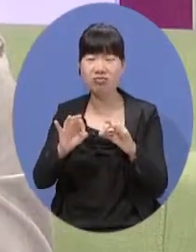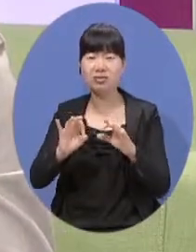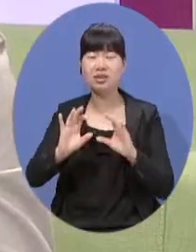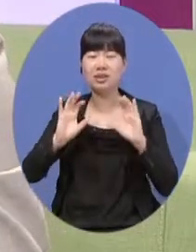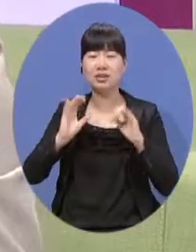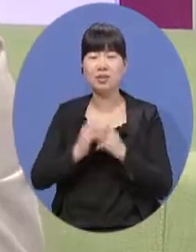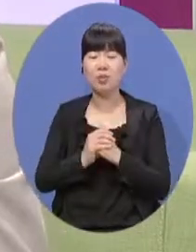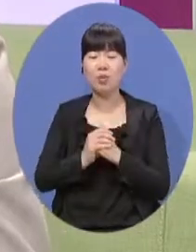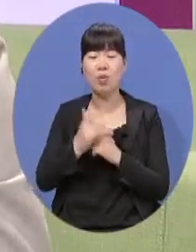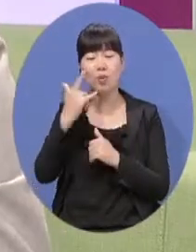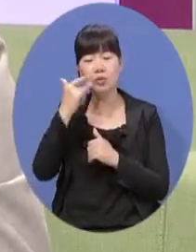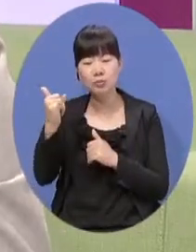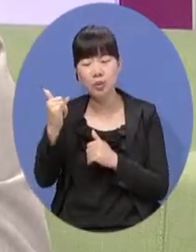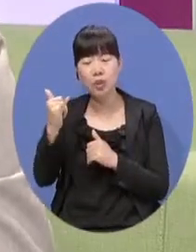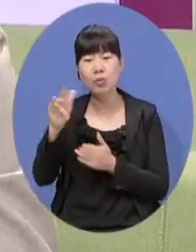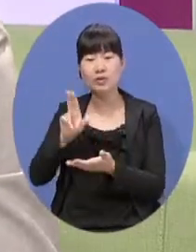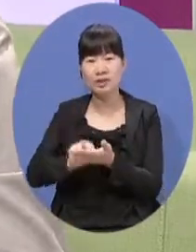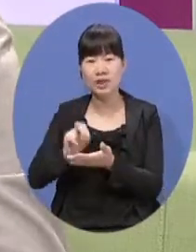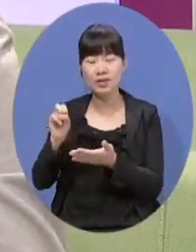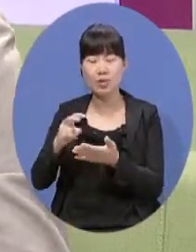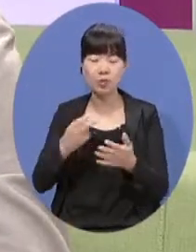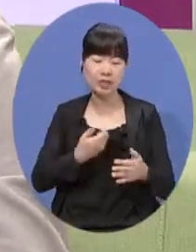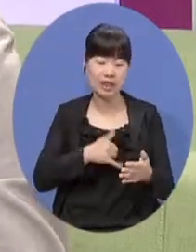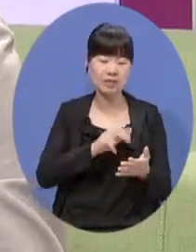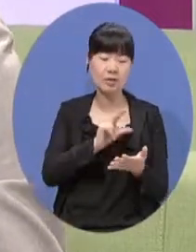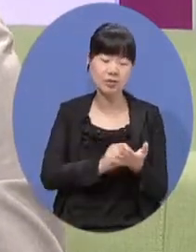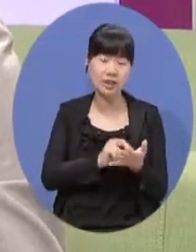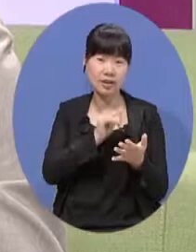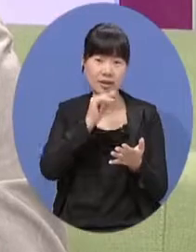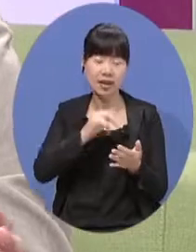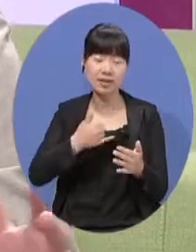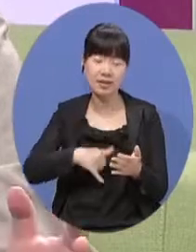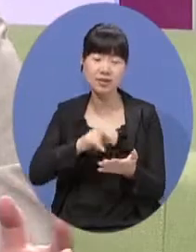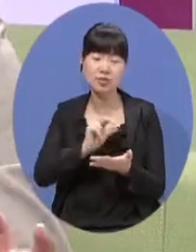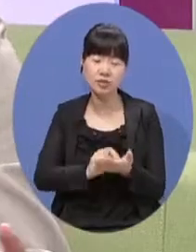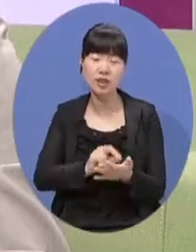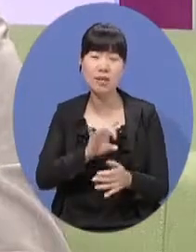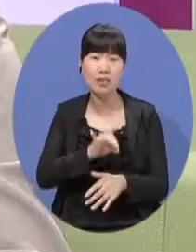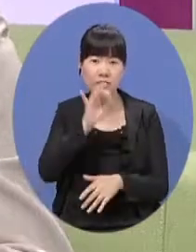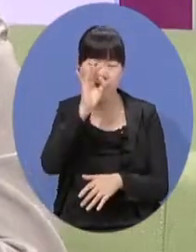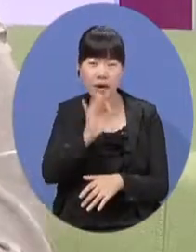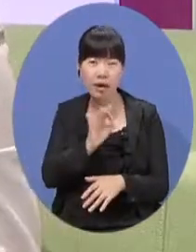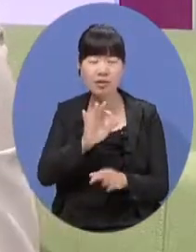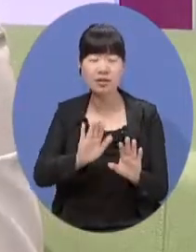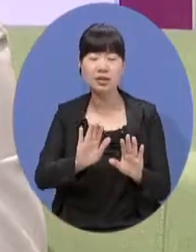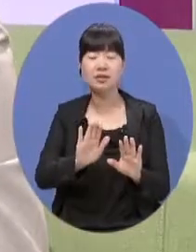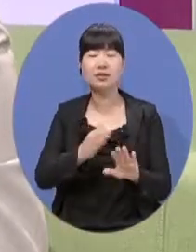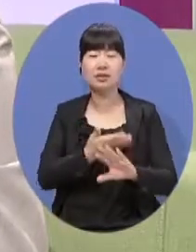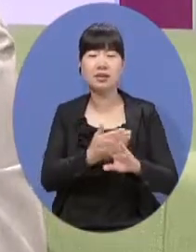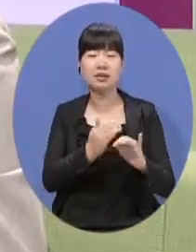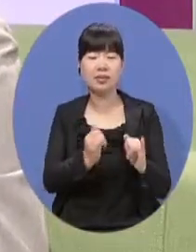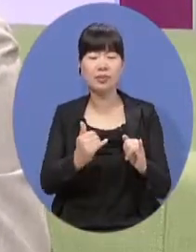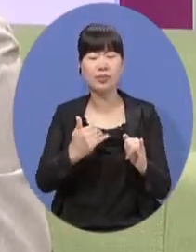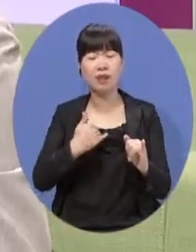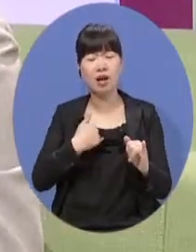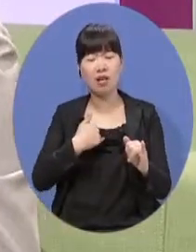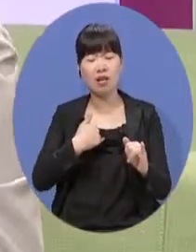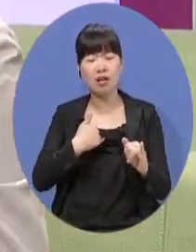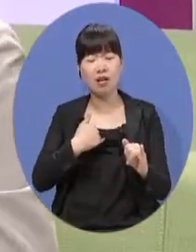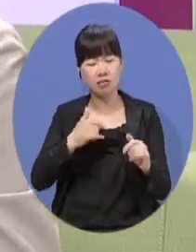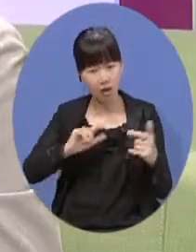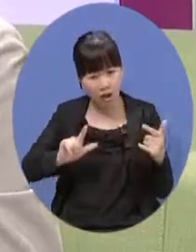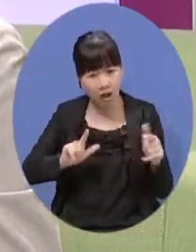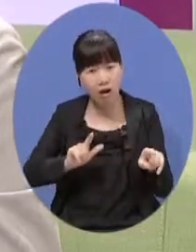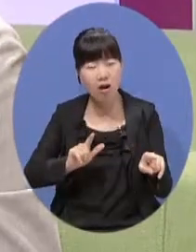요인하고 부모 요인이 있습니다. 그 아이들 요인부터 먼저 보자면 아이들은 상대가 자기와 다른 거를 유난히